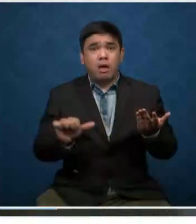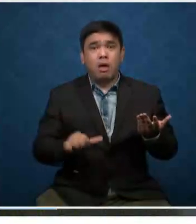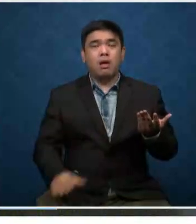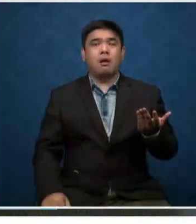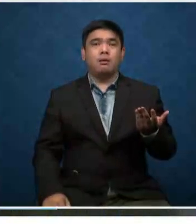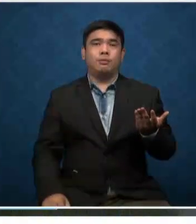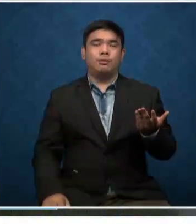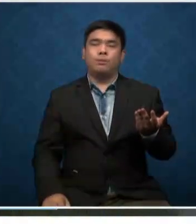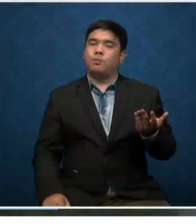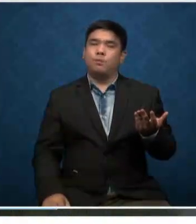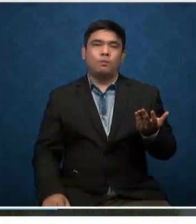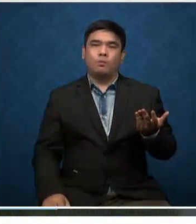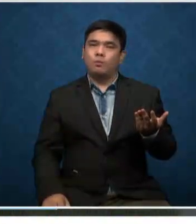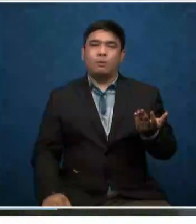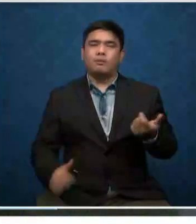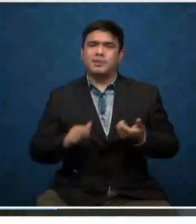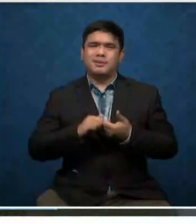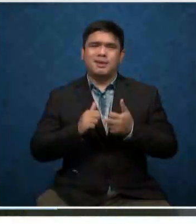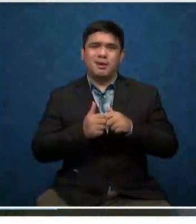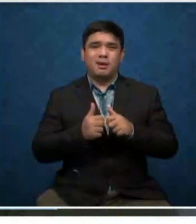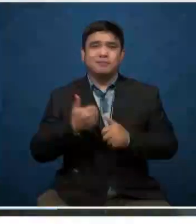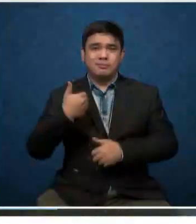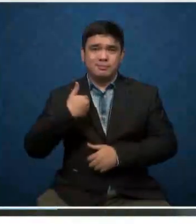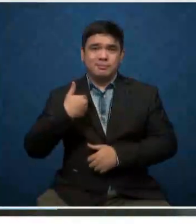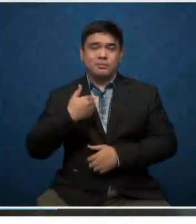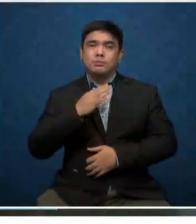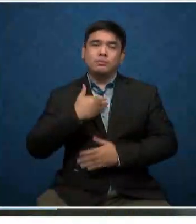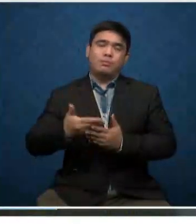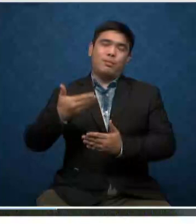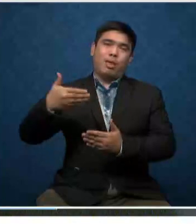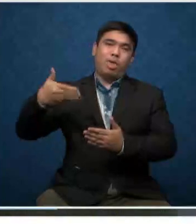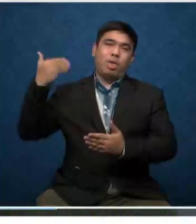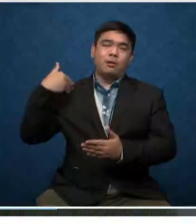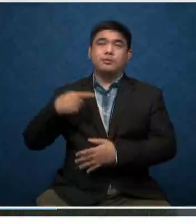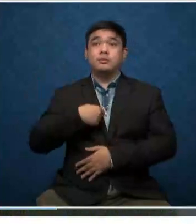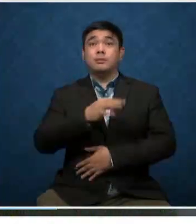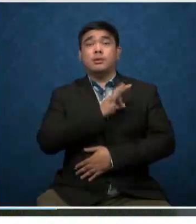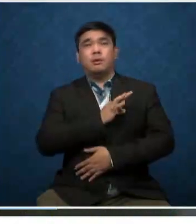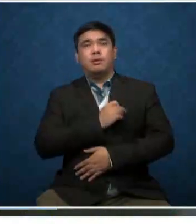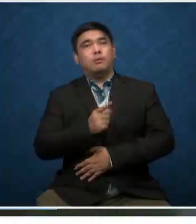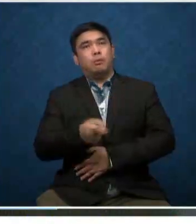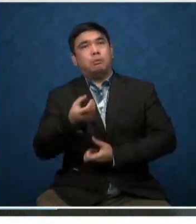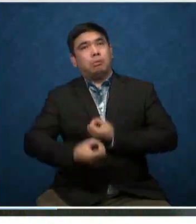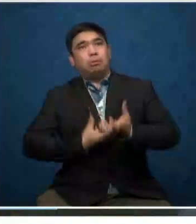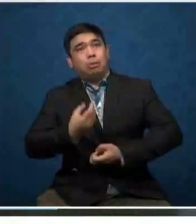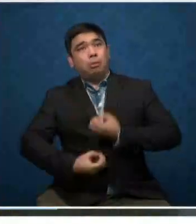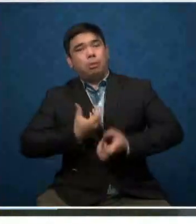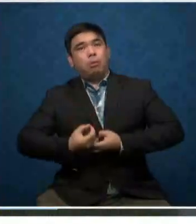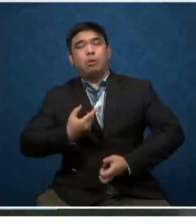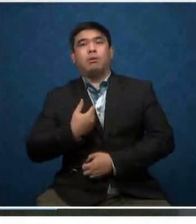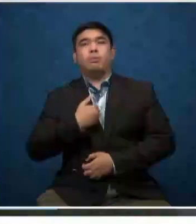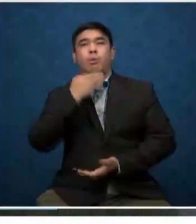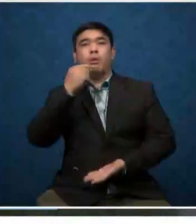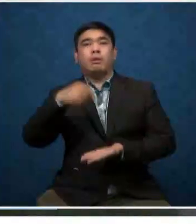มันก็เป็นปัญหาเหมือนกับในอดีตที่สมาชิกได้อภิปรายไปแล้วผมคงไม่ต้อง